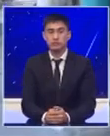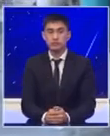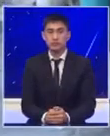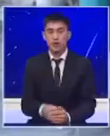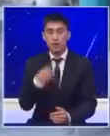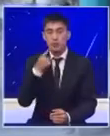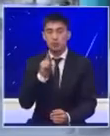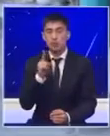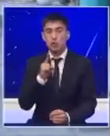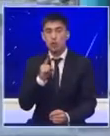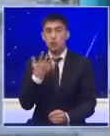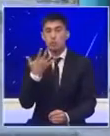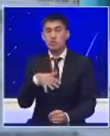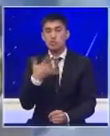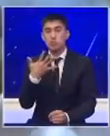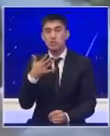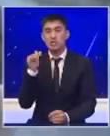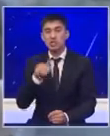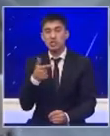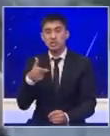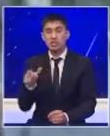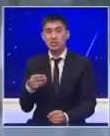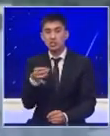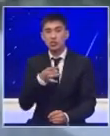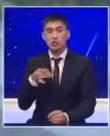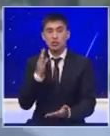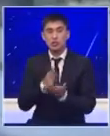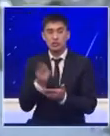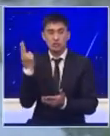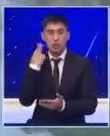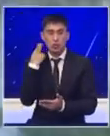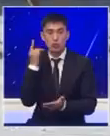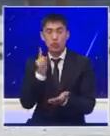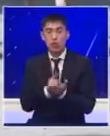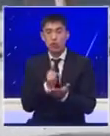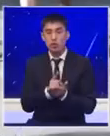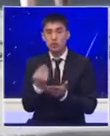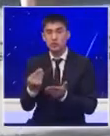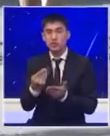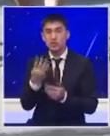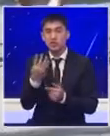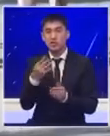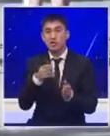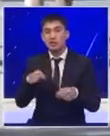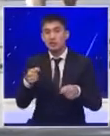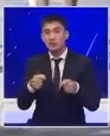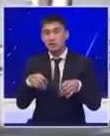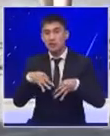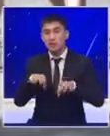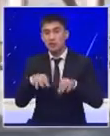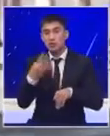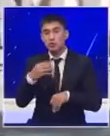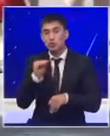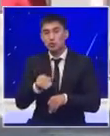того стоит отметить что порядка 55 тысяч граждан региона имеют задолженности по налогам из них только за транспорт более 40